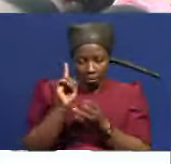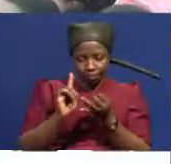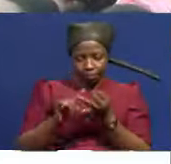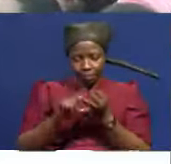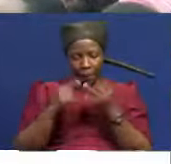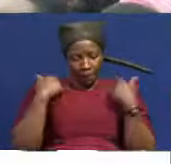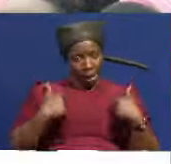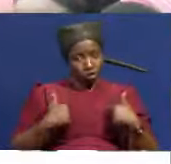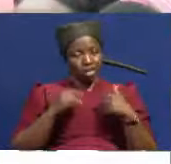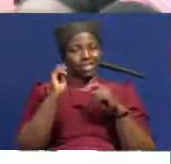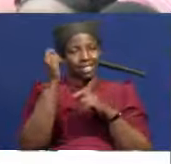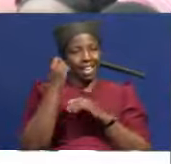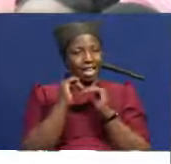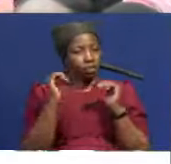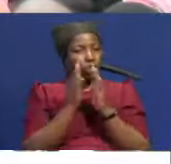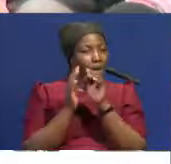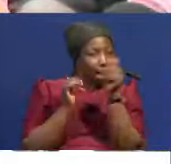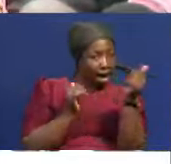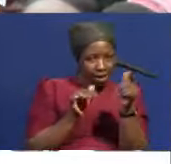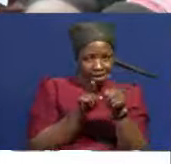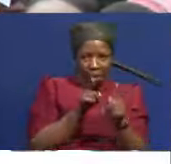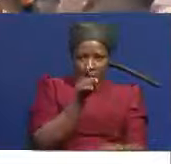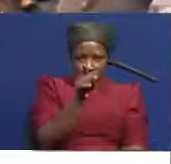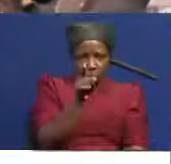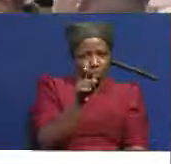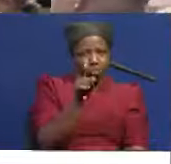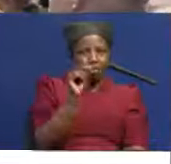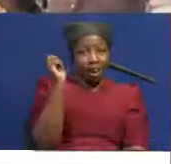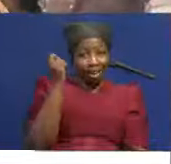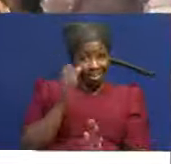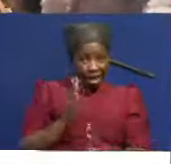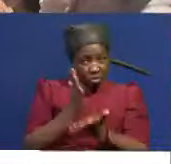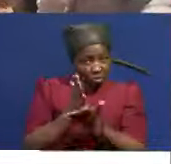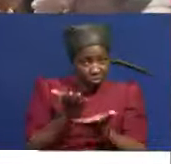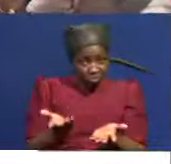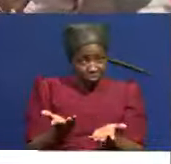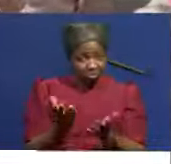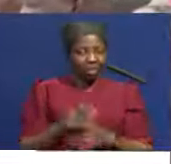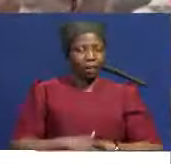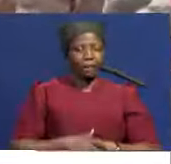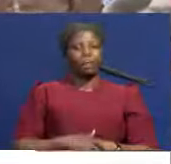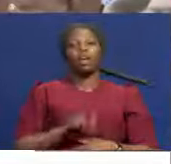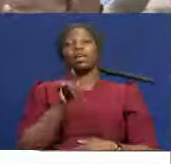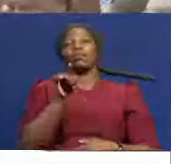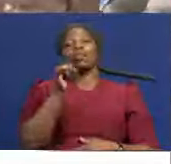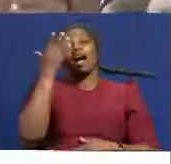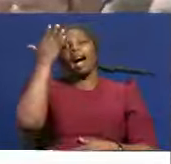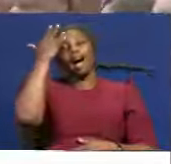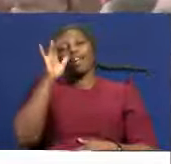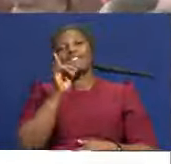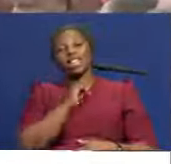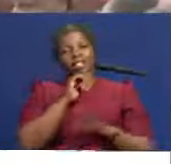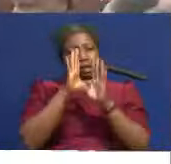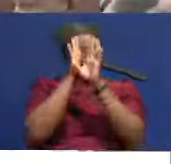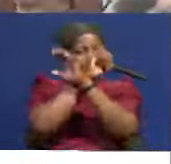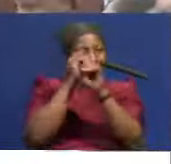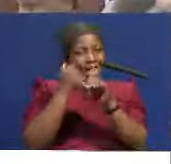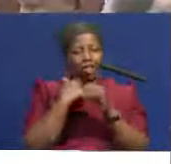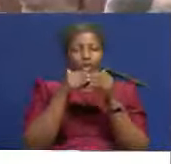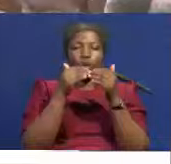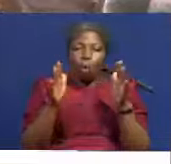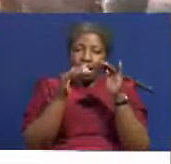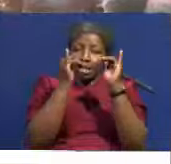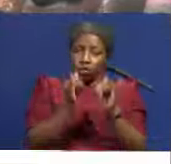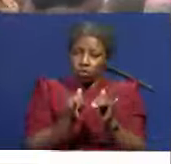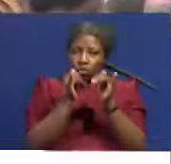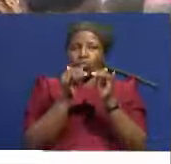mwingine? Na wewe? Si ni Mkenya sio? Kama mjuavyo mheshimiwa rais amefungua ukarasa mpya